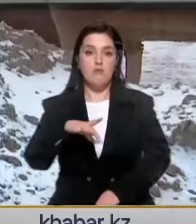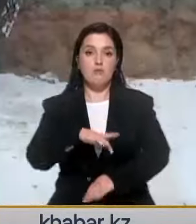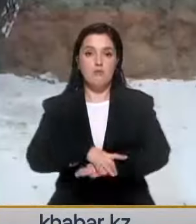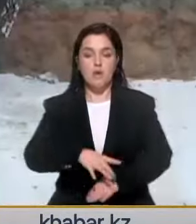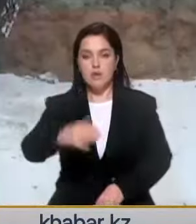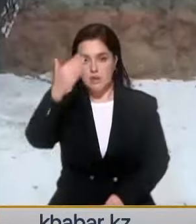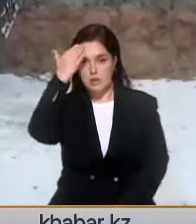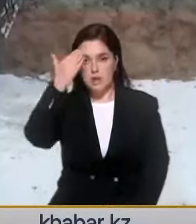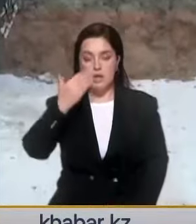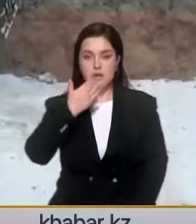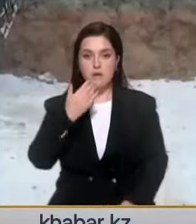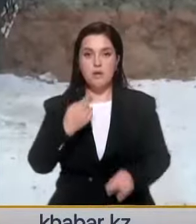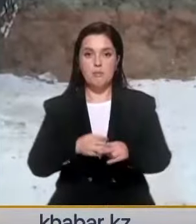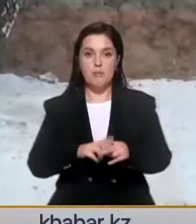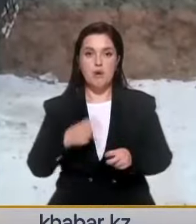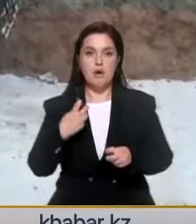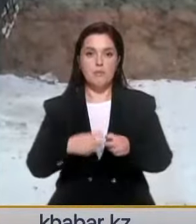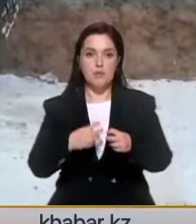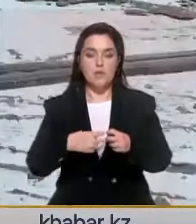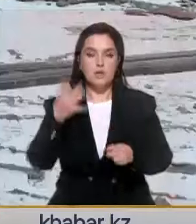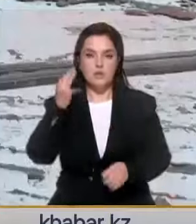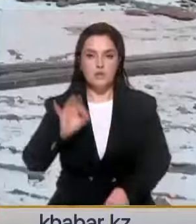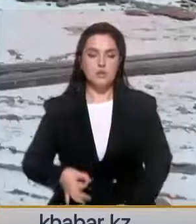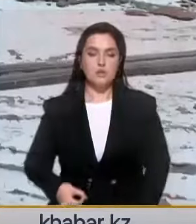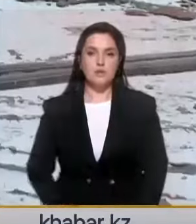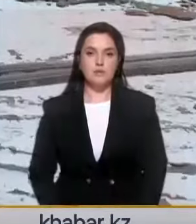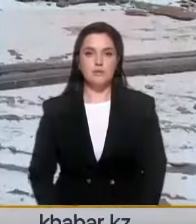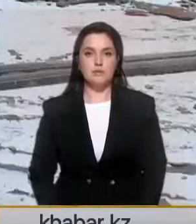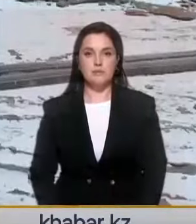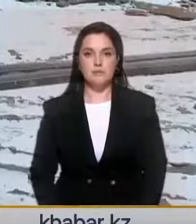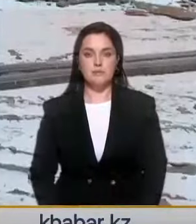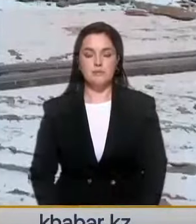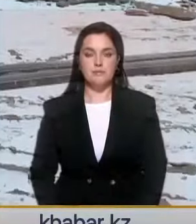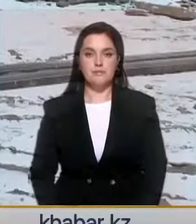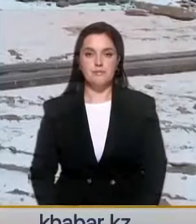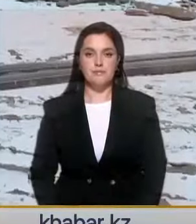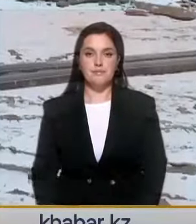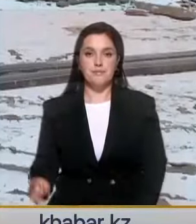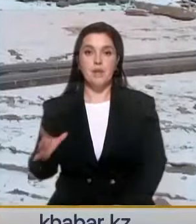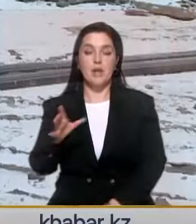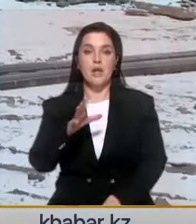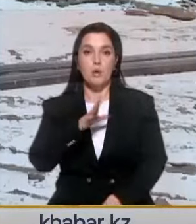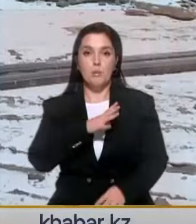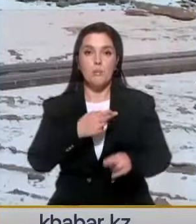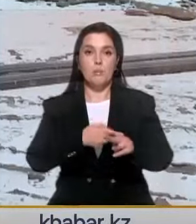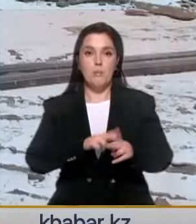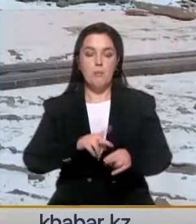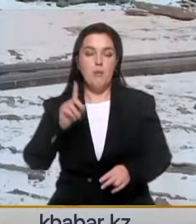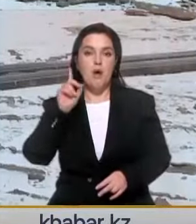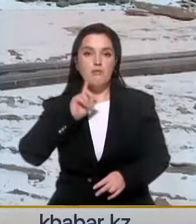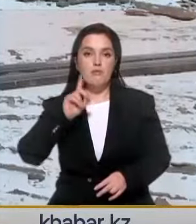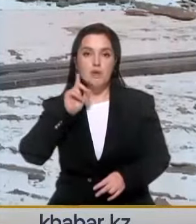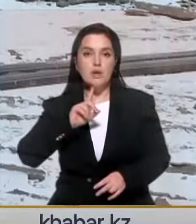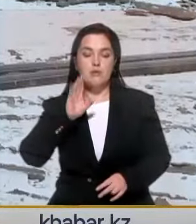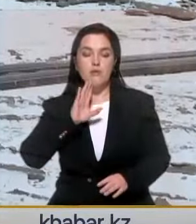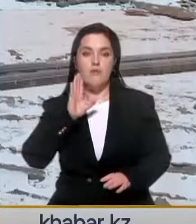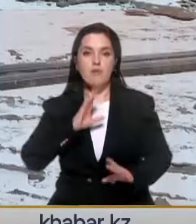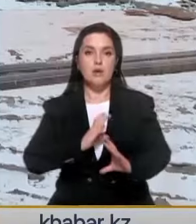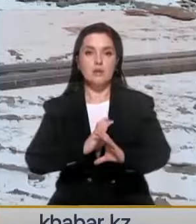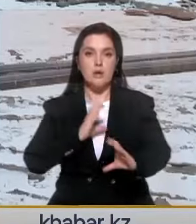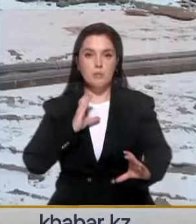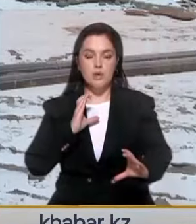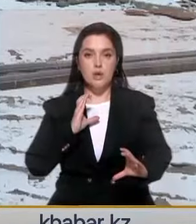летом когда аварии на сетях стали происходить чаще Дело в том что здесь после аварии был проложен временный водопровод времянку